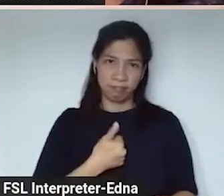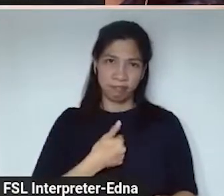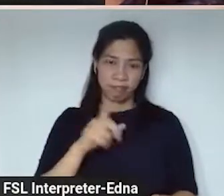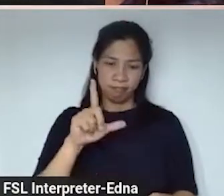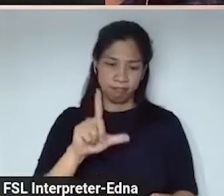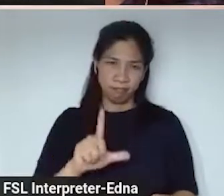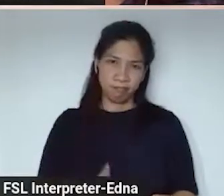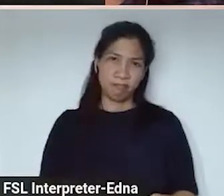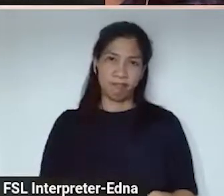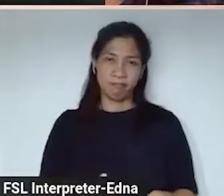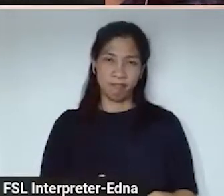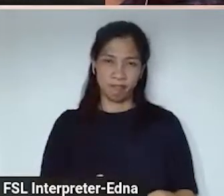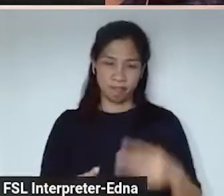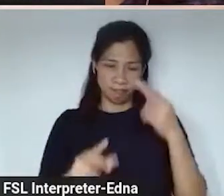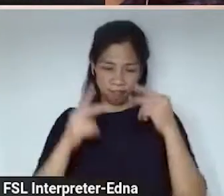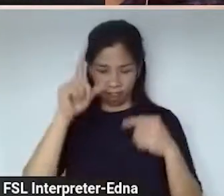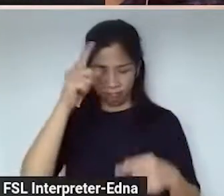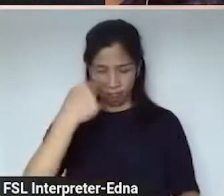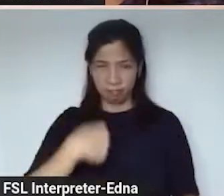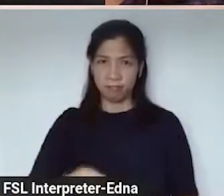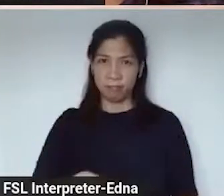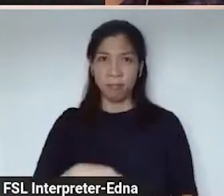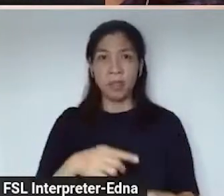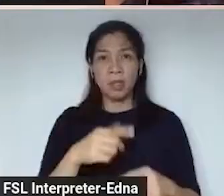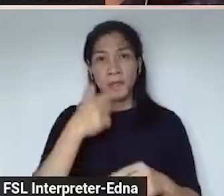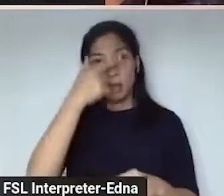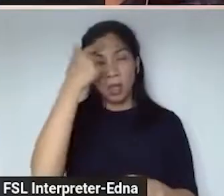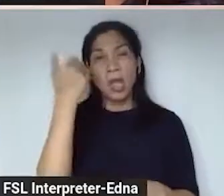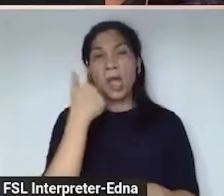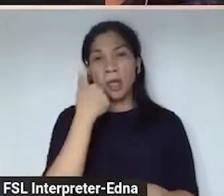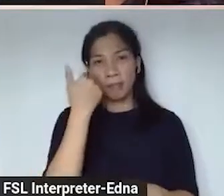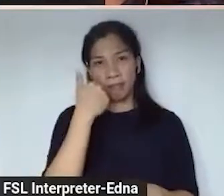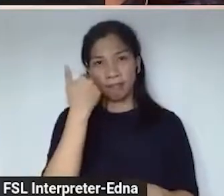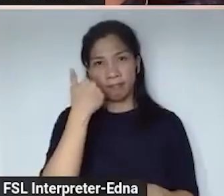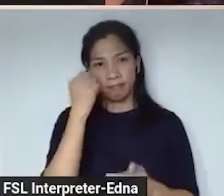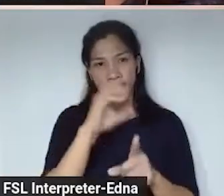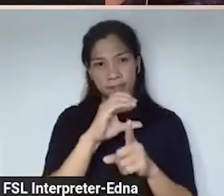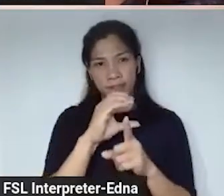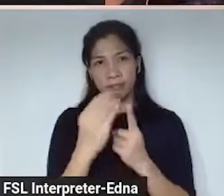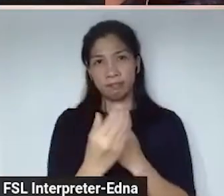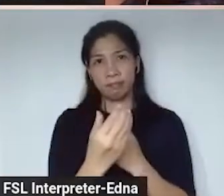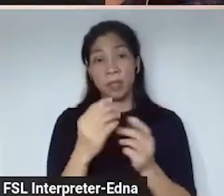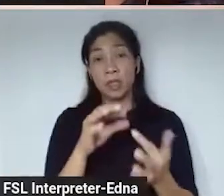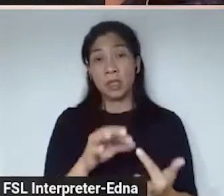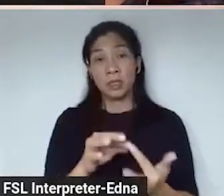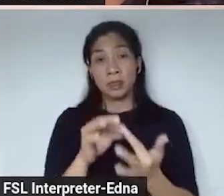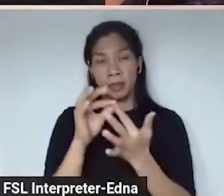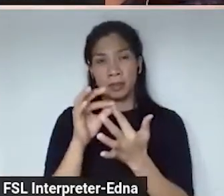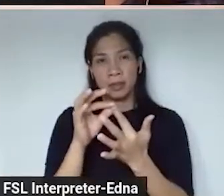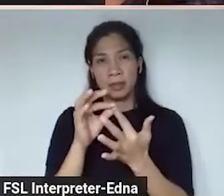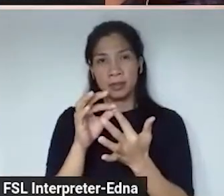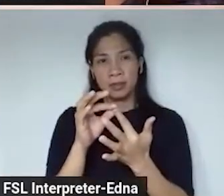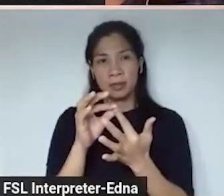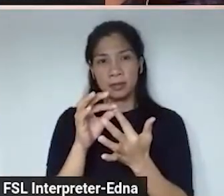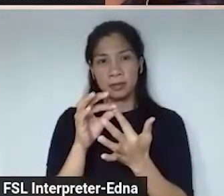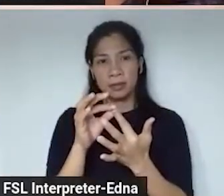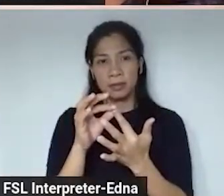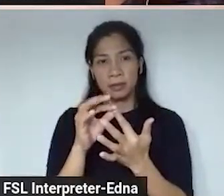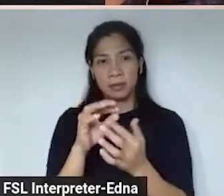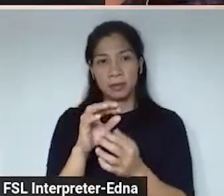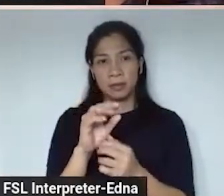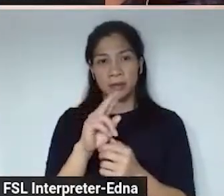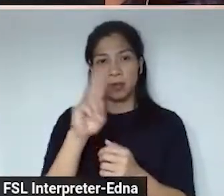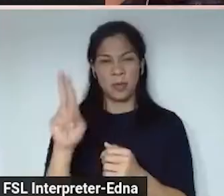sarili. Dahil nahihiya ako dun sa condition ko. Lalo na nung gumagamit na rin ako ng